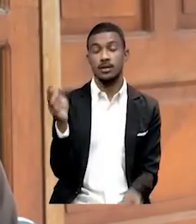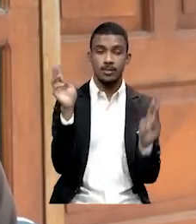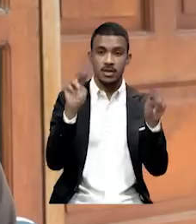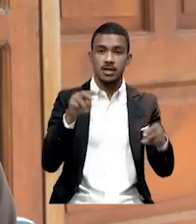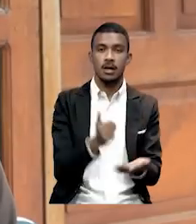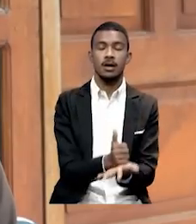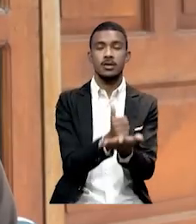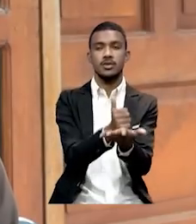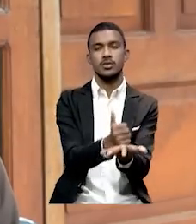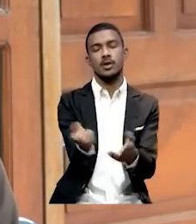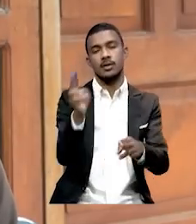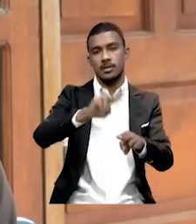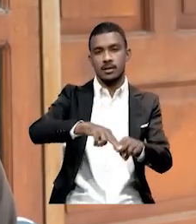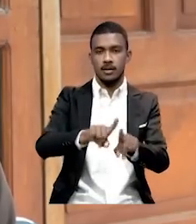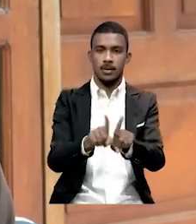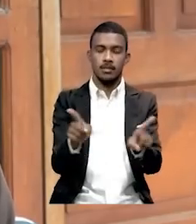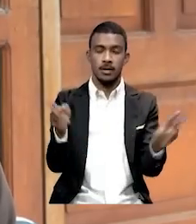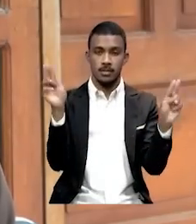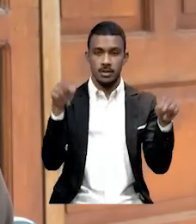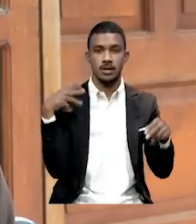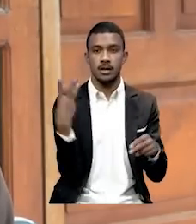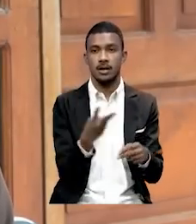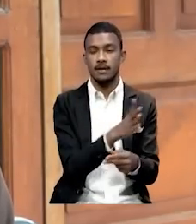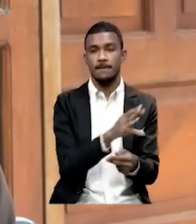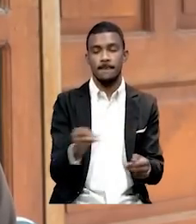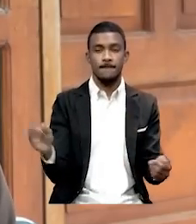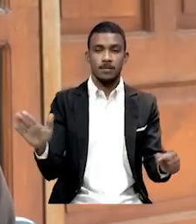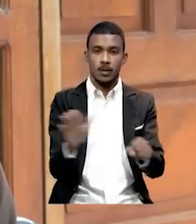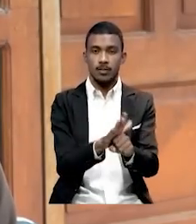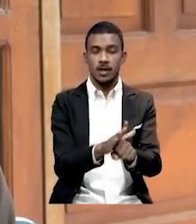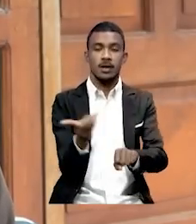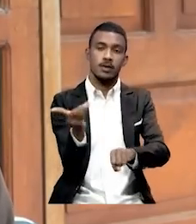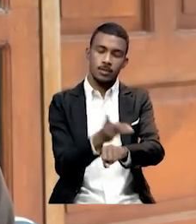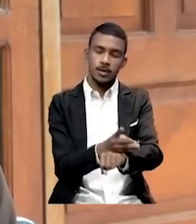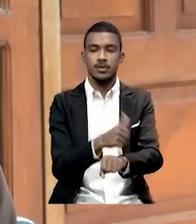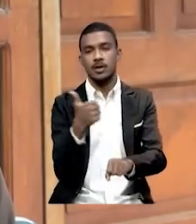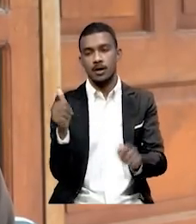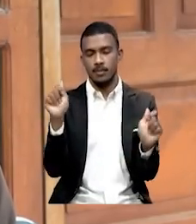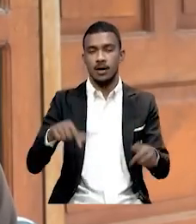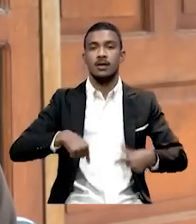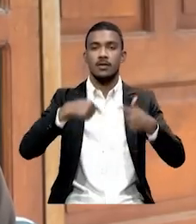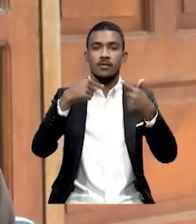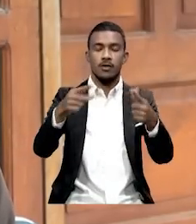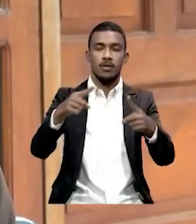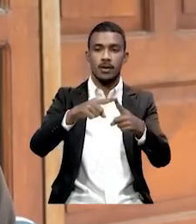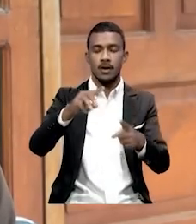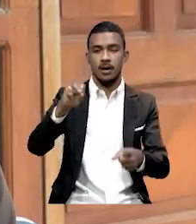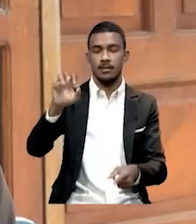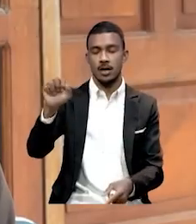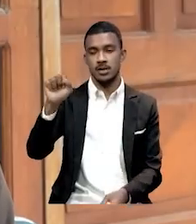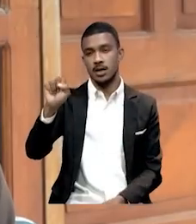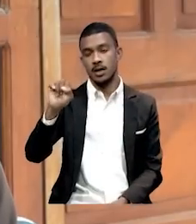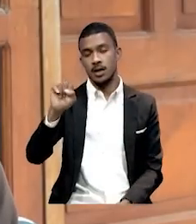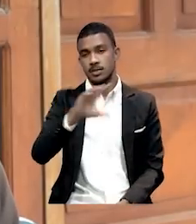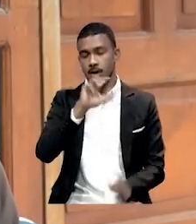apoyu tan. Mai be persija ita kompleta dokumentus balu para nune bele entrega bahaya MSS para bele hetang